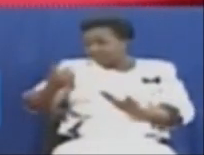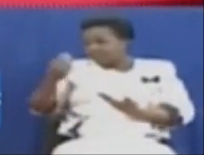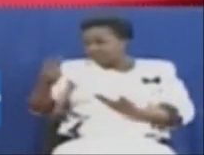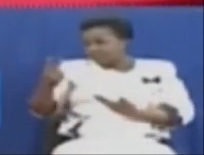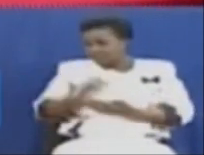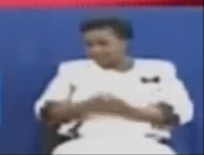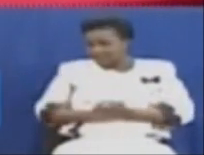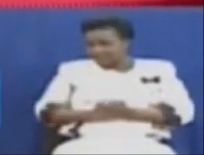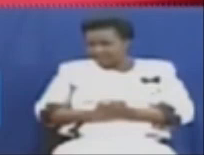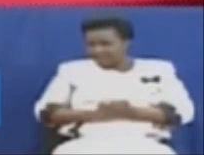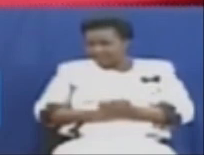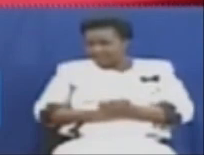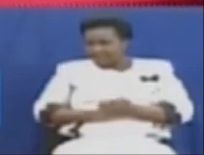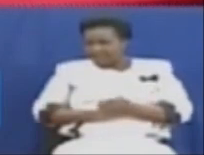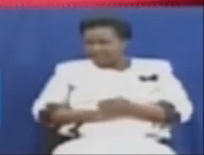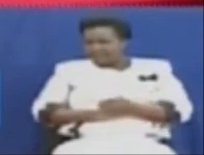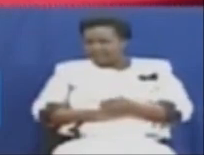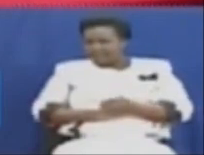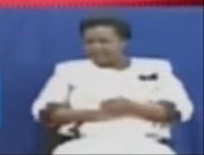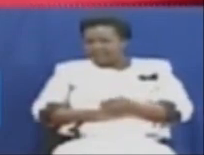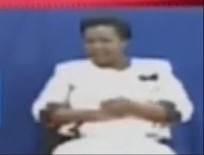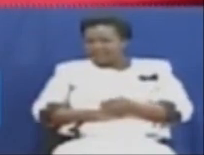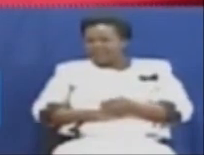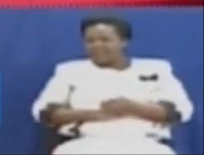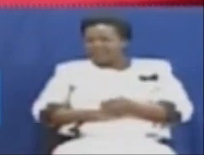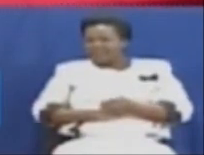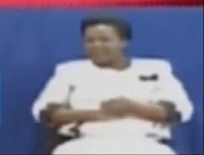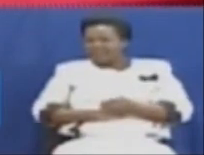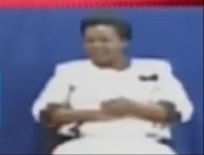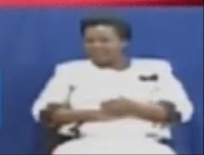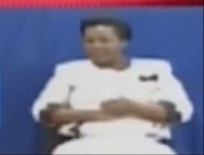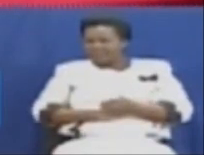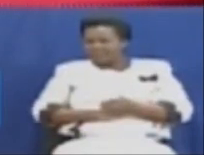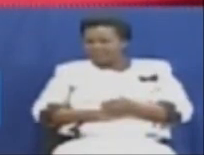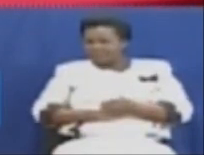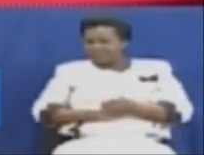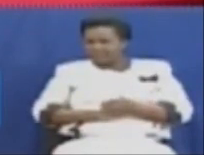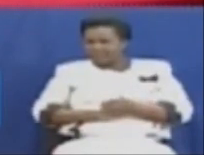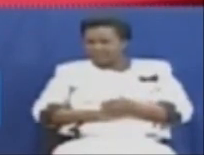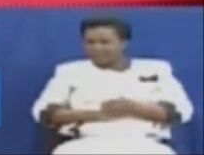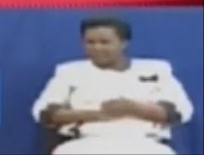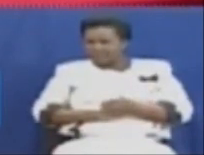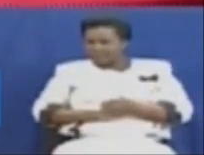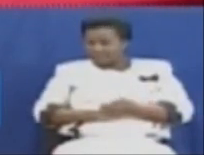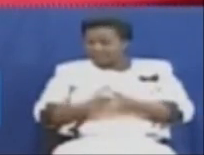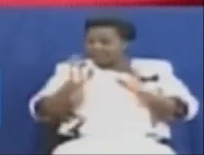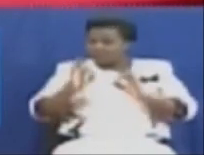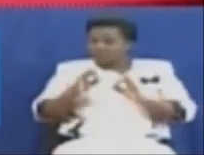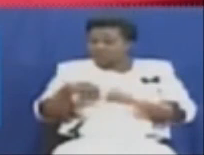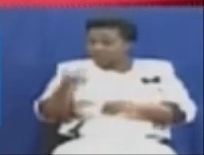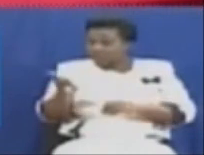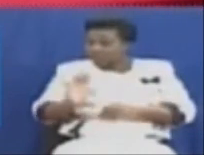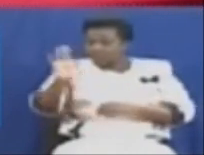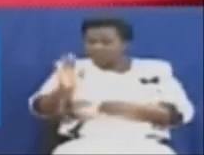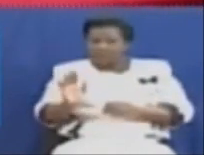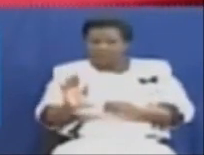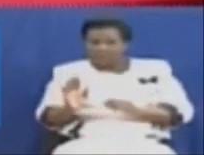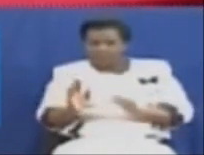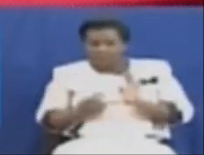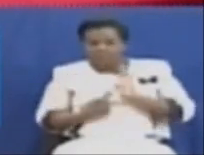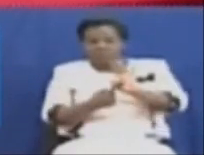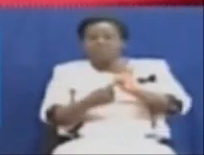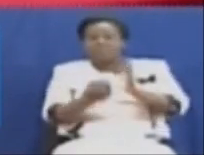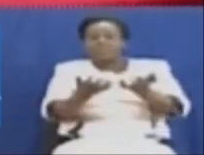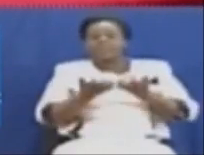katiba kuanzia mwezi wa 4, basi TARURA ile kwenye halmashauri husika ionyeshe mahitaji ya fedha